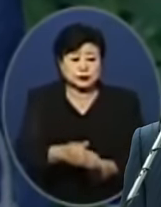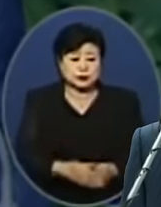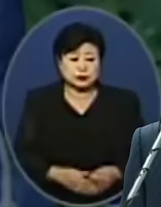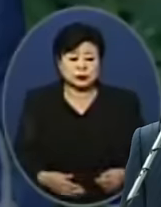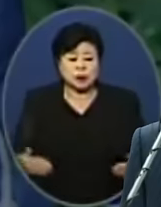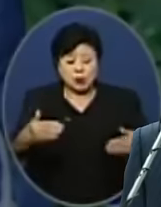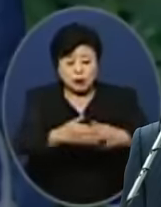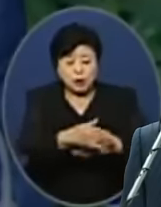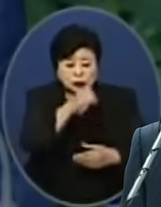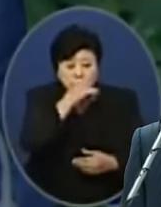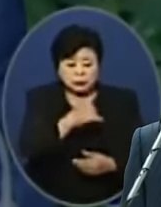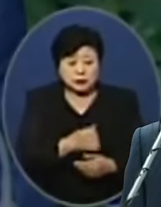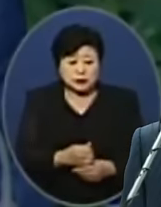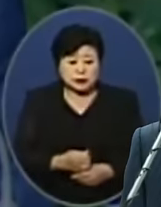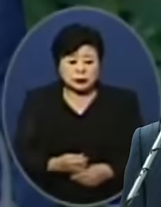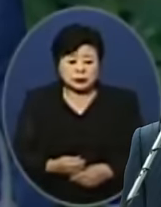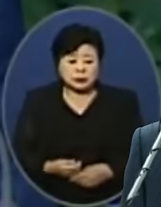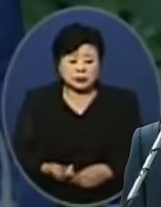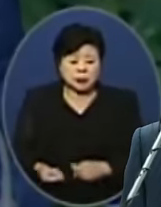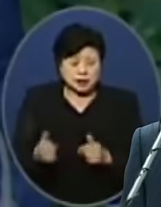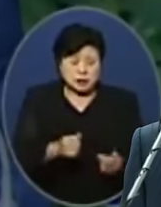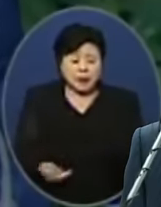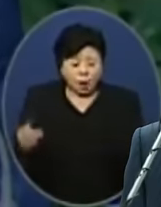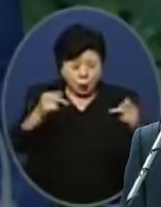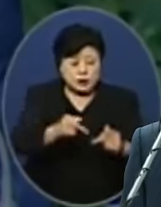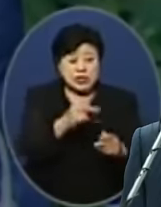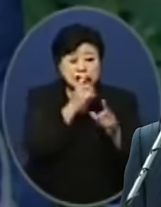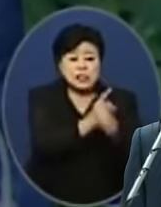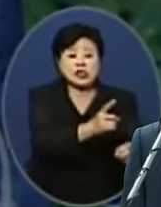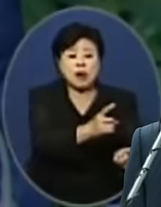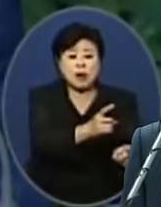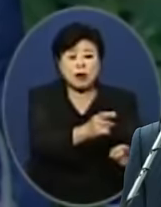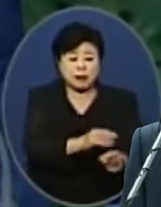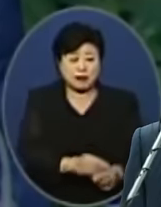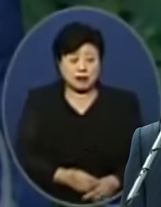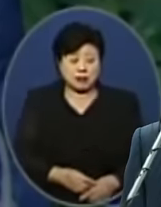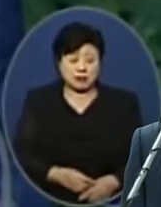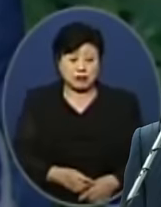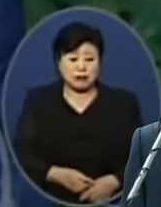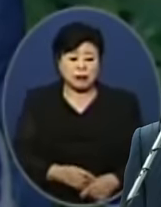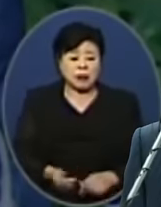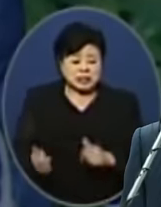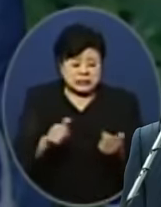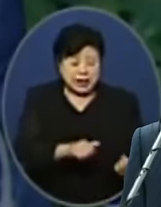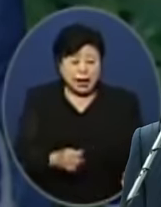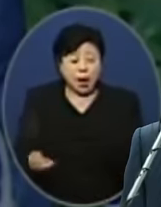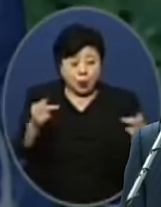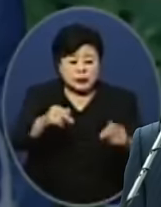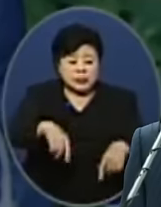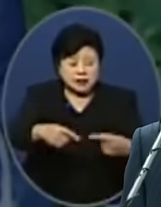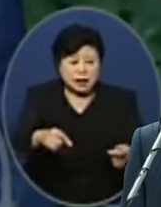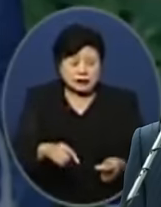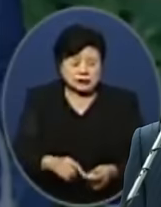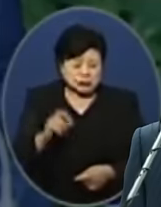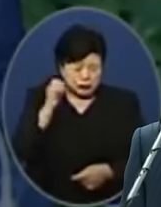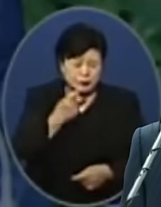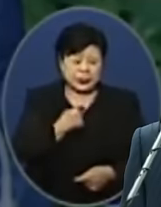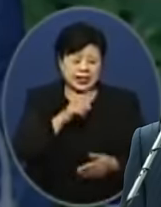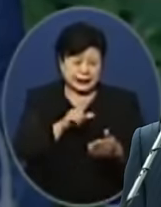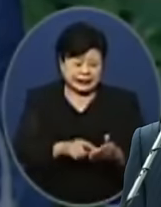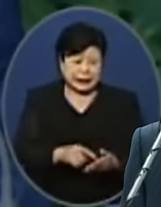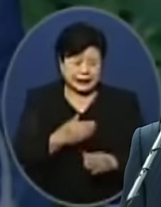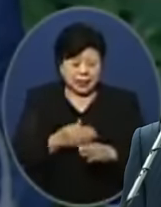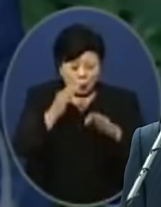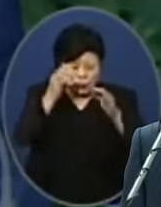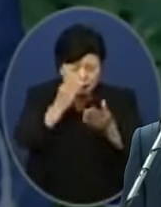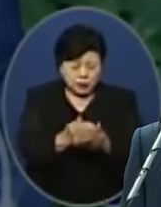계시니 사망의 엄침한 골짜기를 이길 수 있지요. 그러므로 사망의 엄침한 골짜기에 들어가서 시련이 다가오거든 다른 것